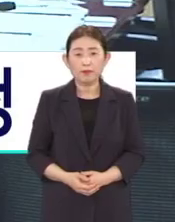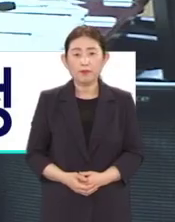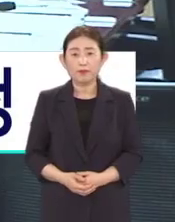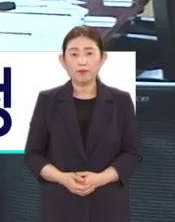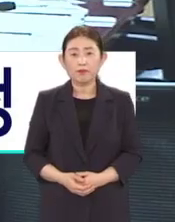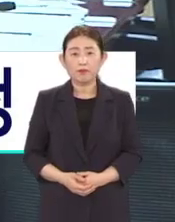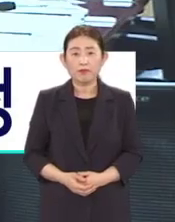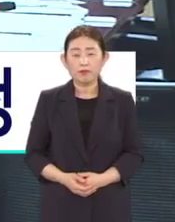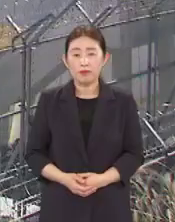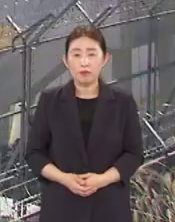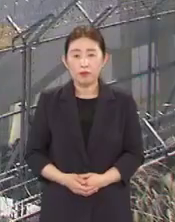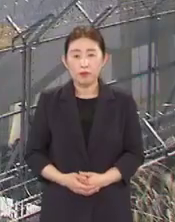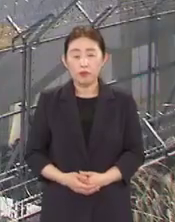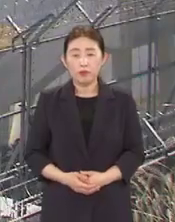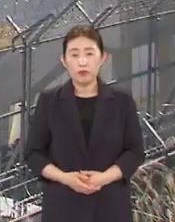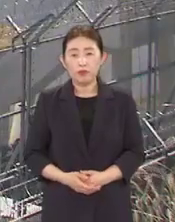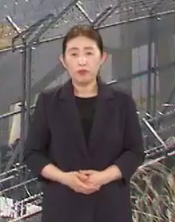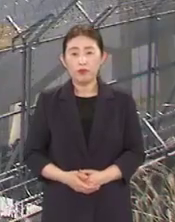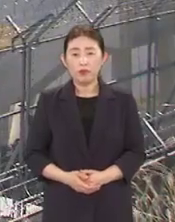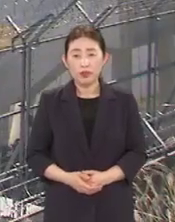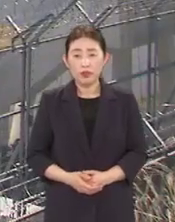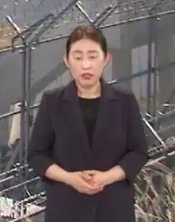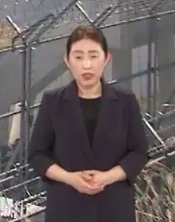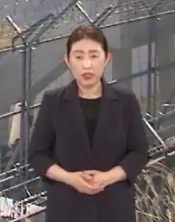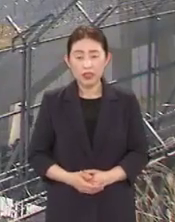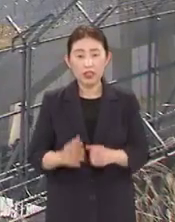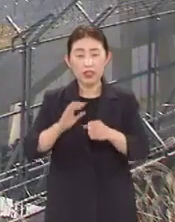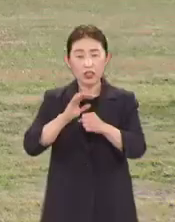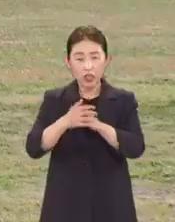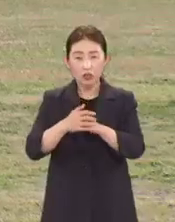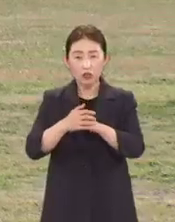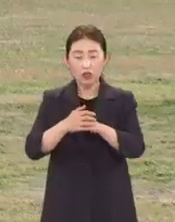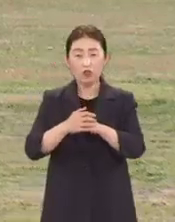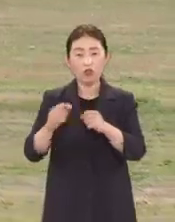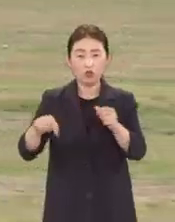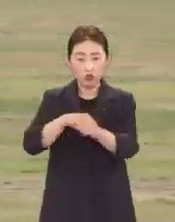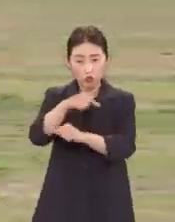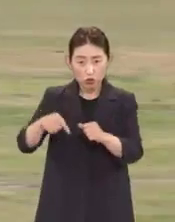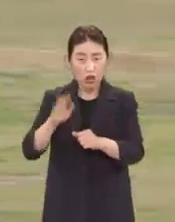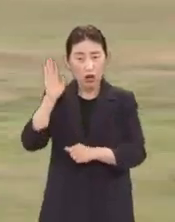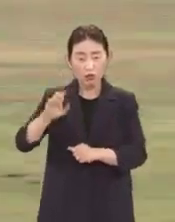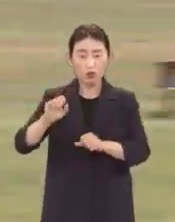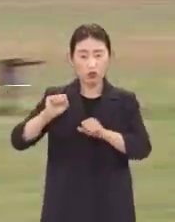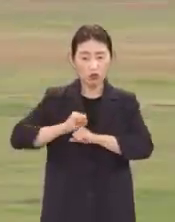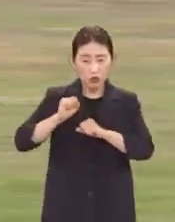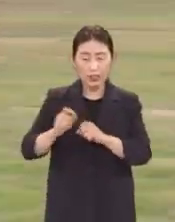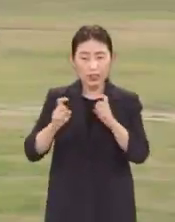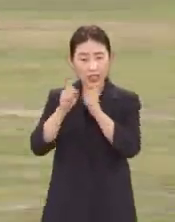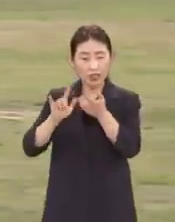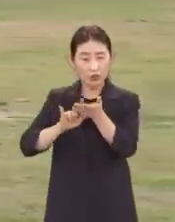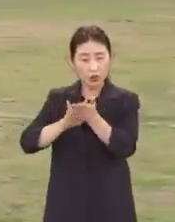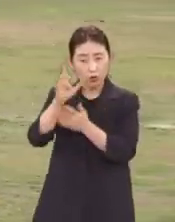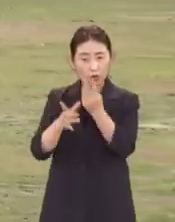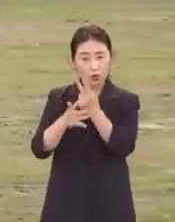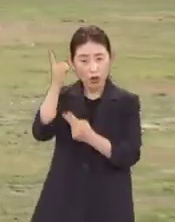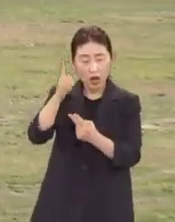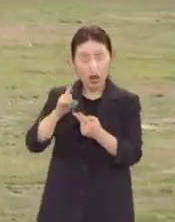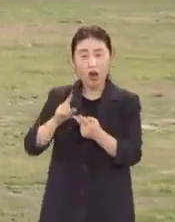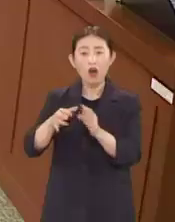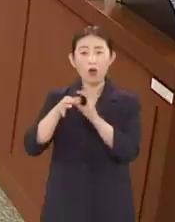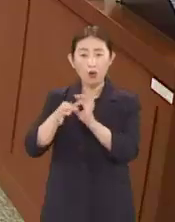기자입니다 대구 주변 경북 군위 의성군에 대규모 군과 민간공항을 통합 건설하는